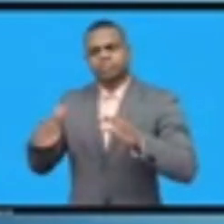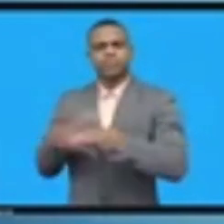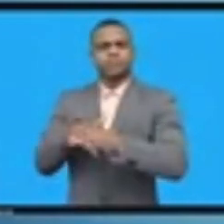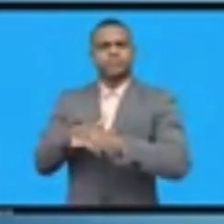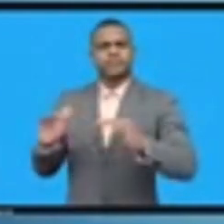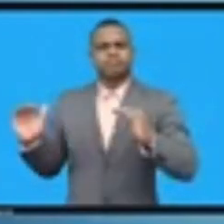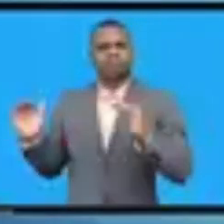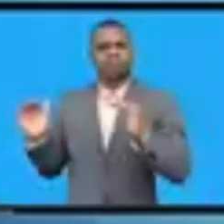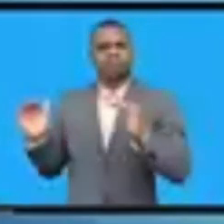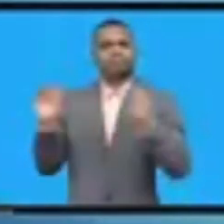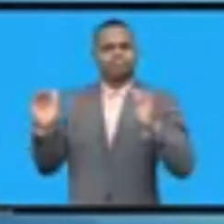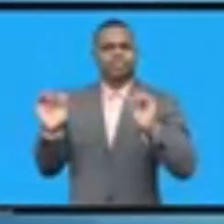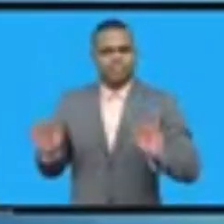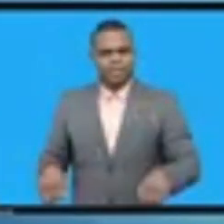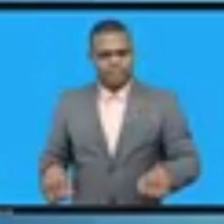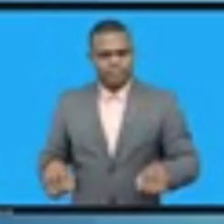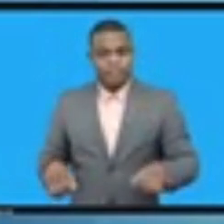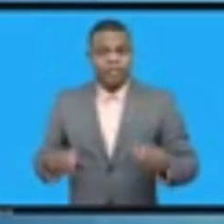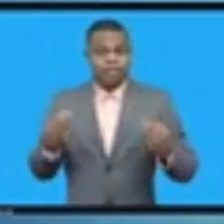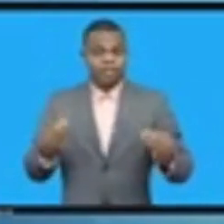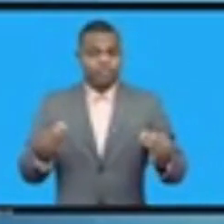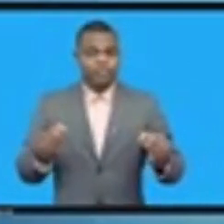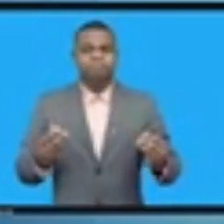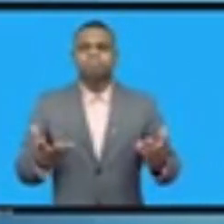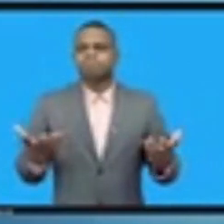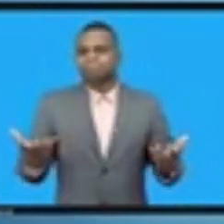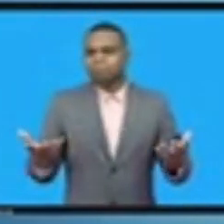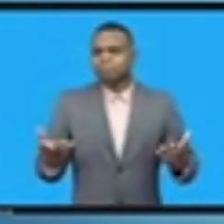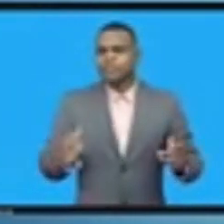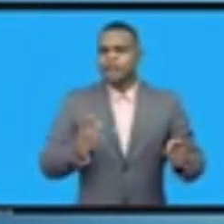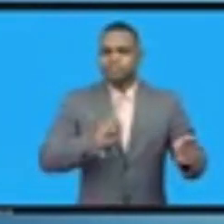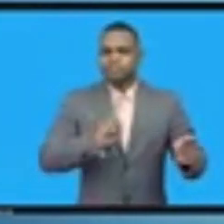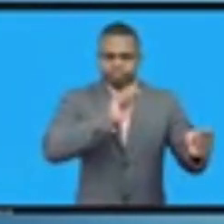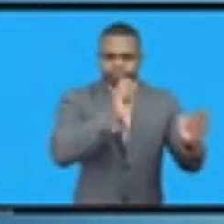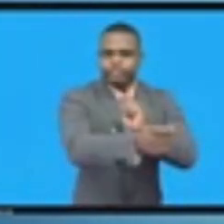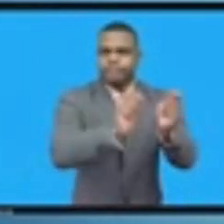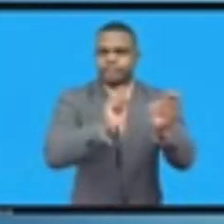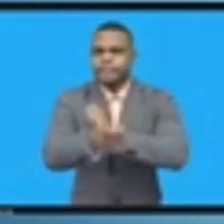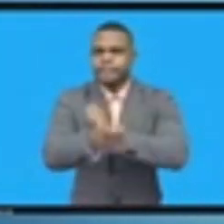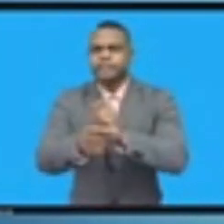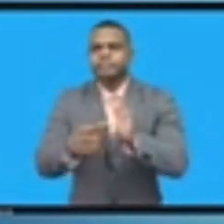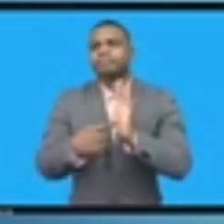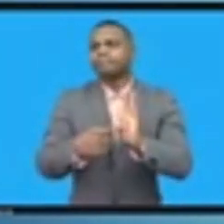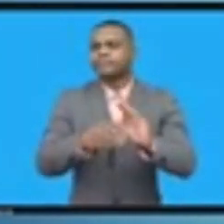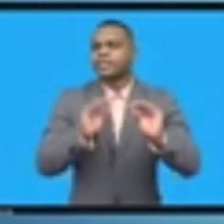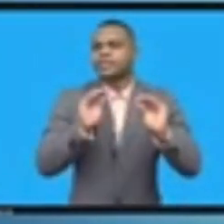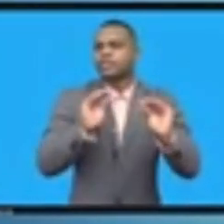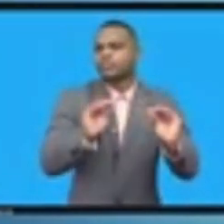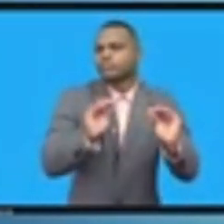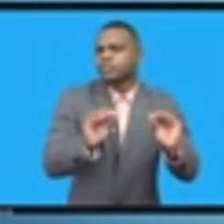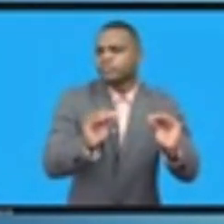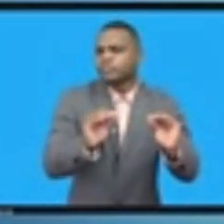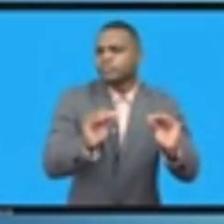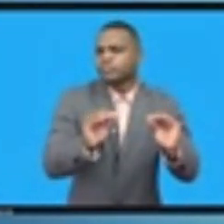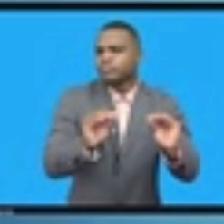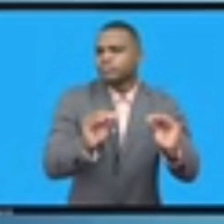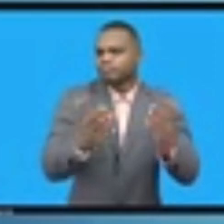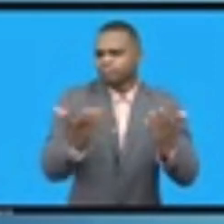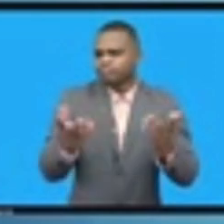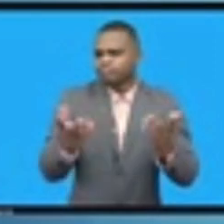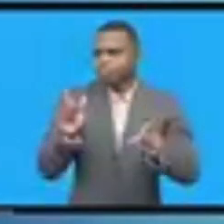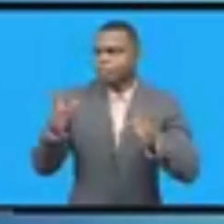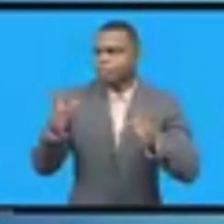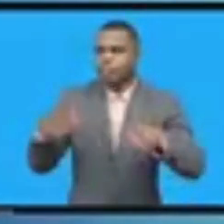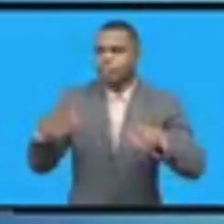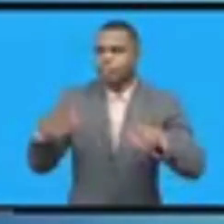权，我们可以对那些这个社会和经济上面的弱势群体进行赋权。那么我们可以确保所有